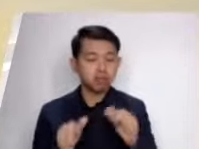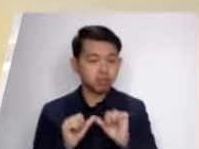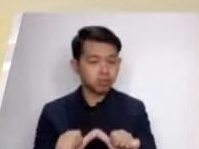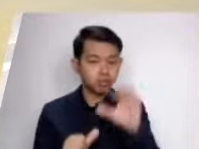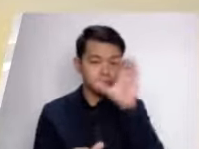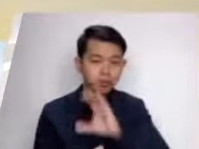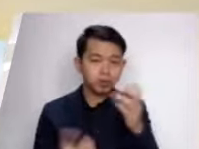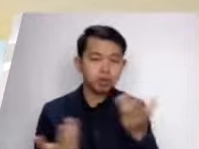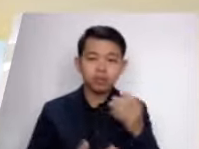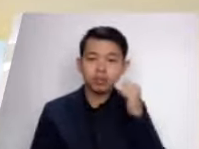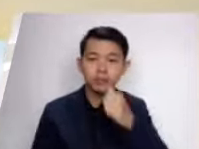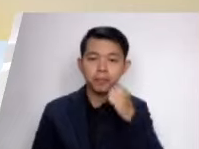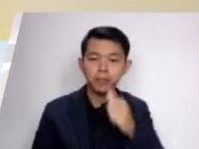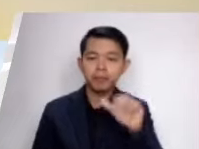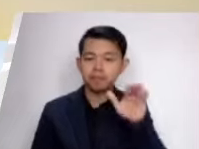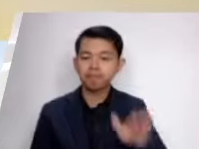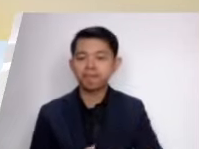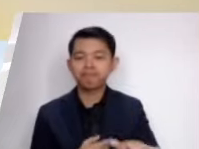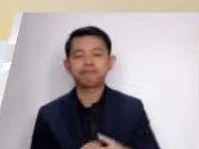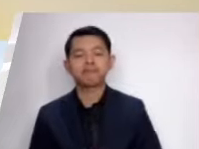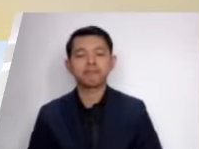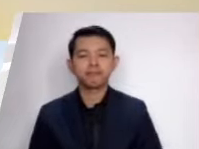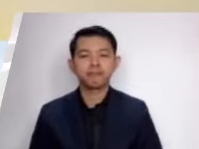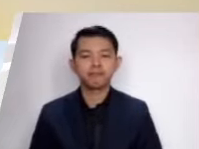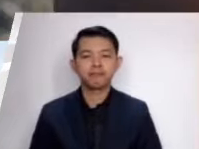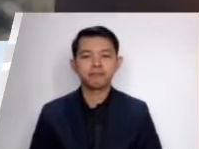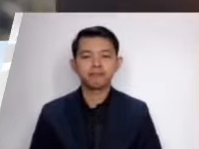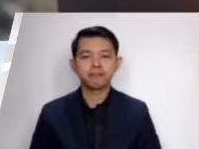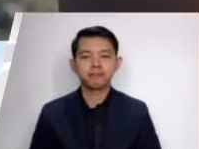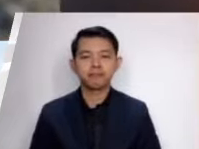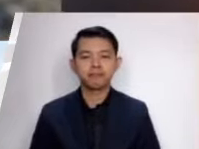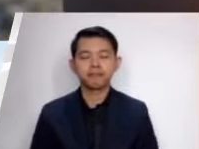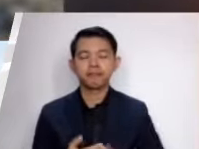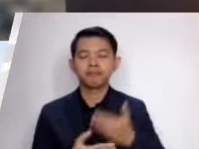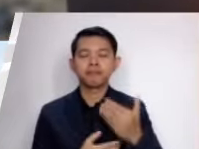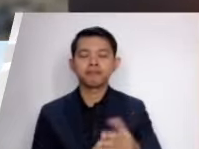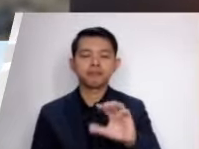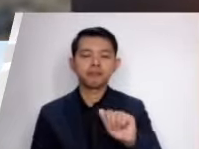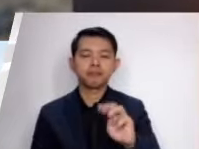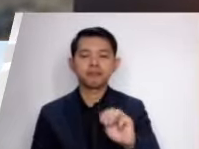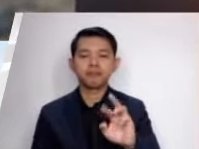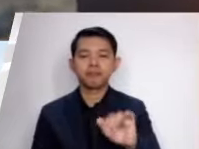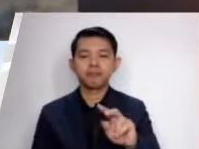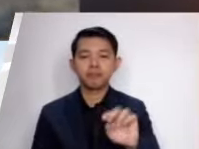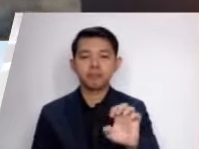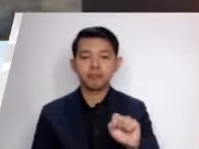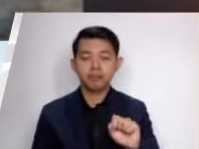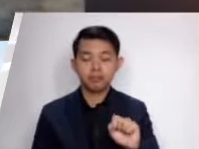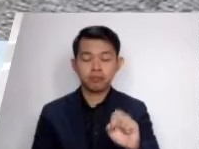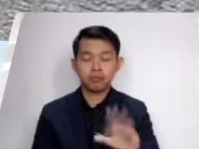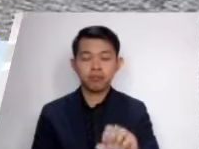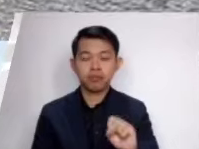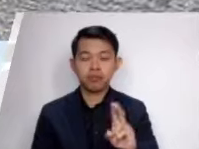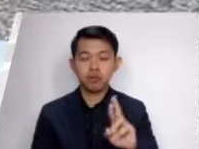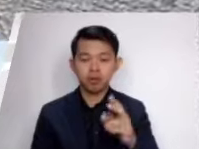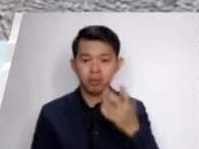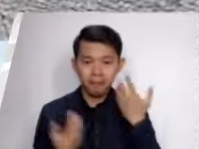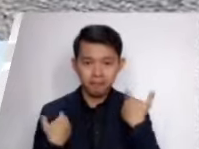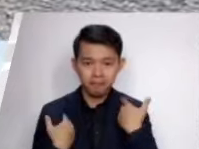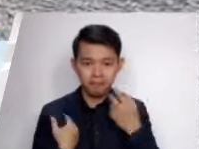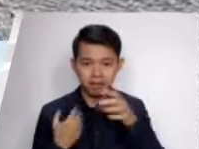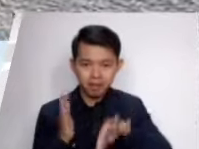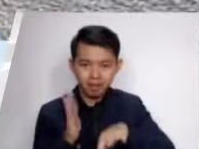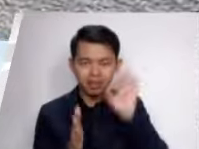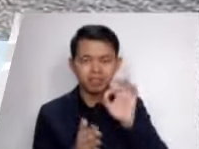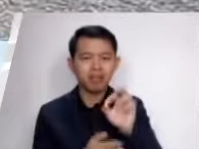Nabulabog ang ilang residente ng Barangay San Felipe sa Naga, Camarines Sur matapos may makitang kobra sa isang puno ng saging. May haba itong halos